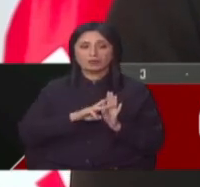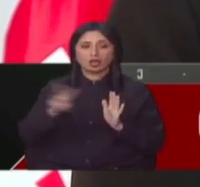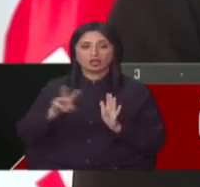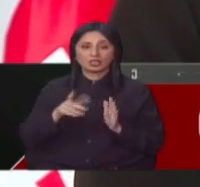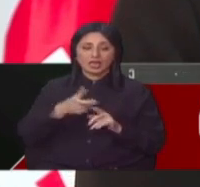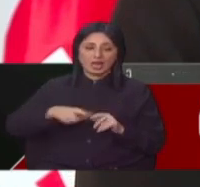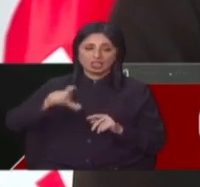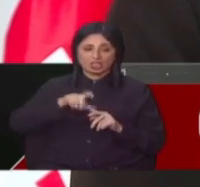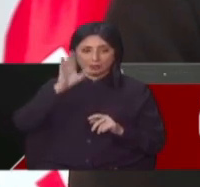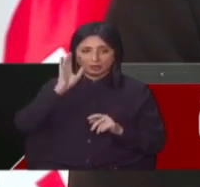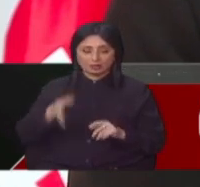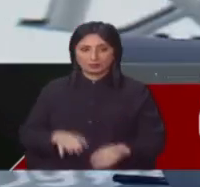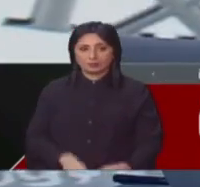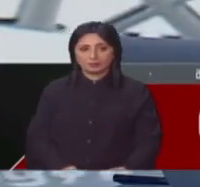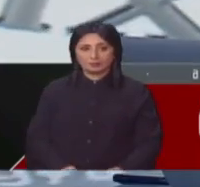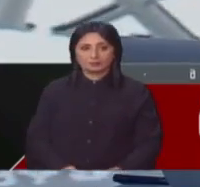următoarea treabă.